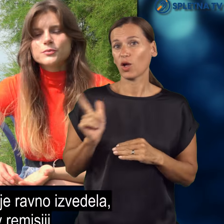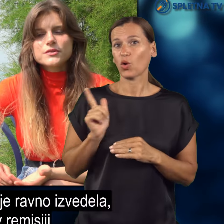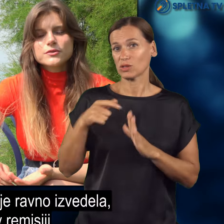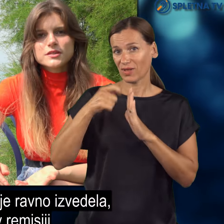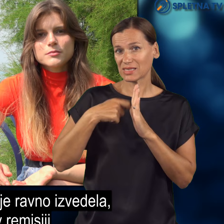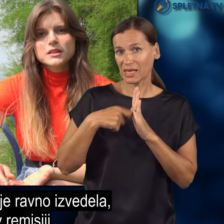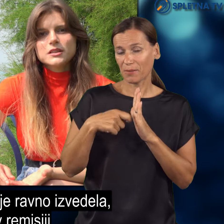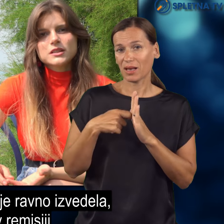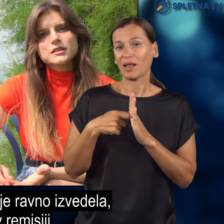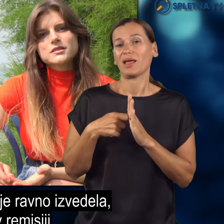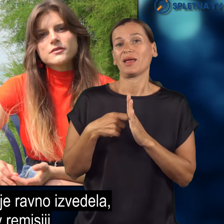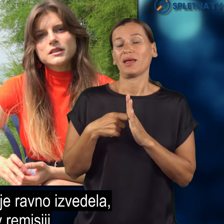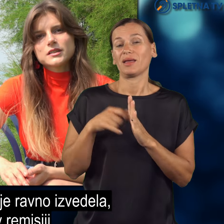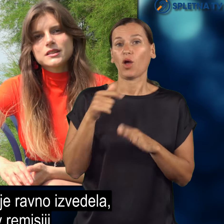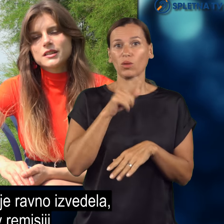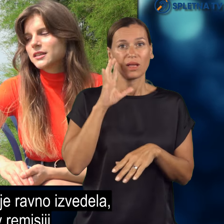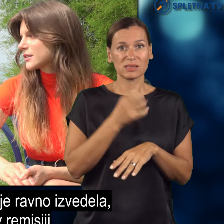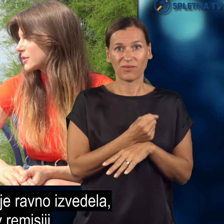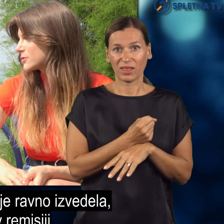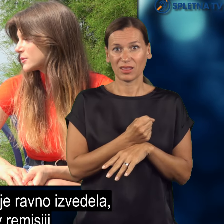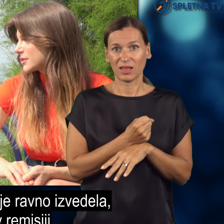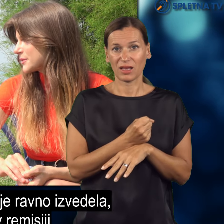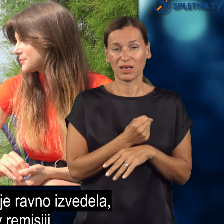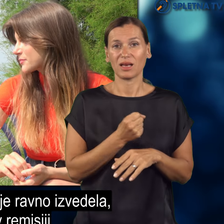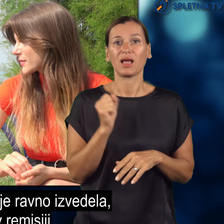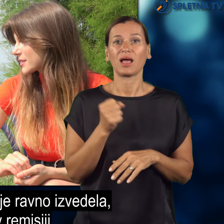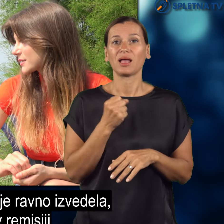Pol, ko so v bistvu snemali, je ona glih zvedla, da je v,